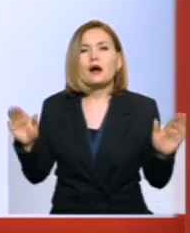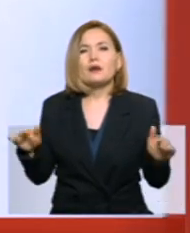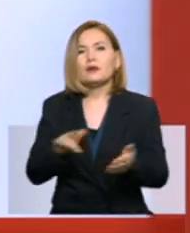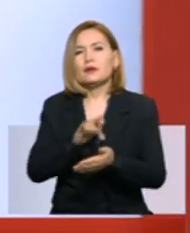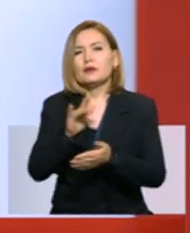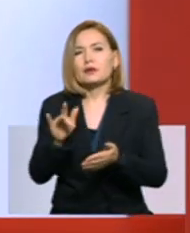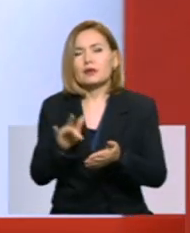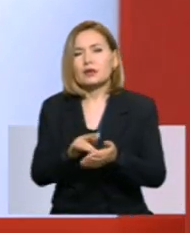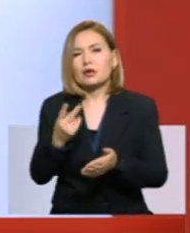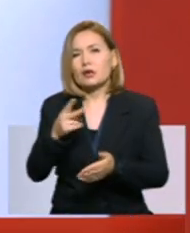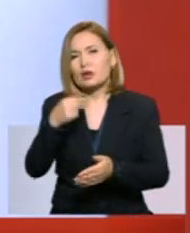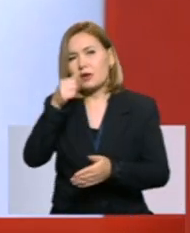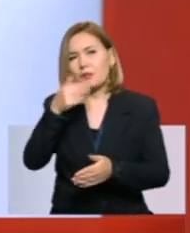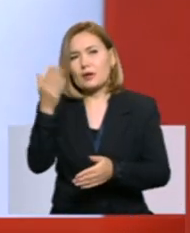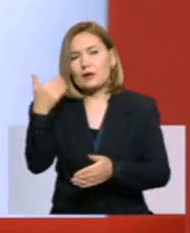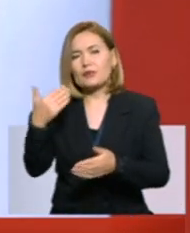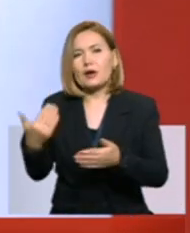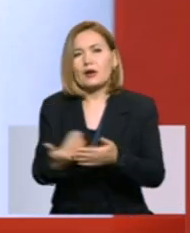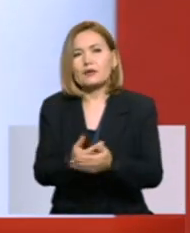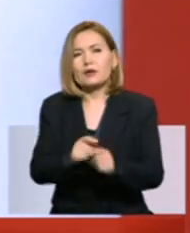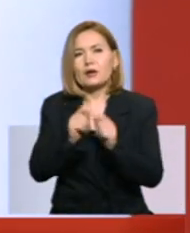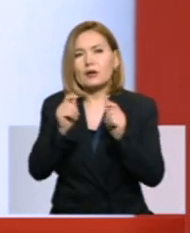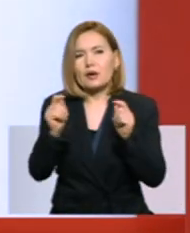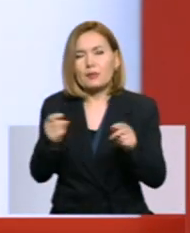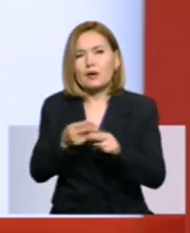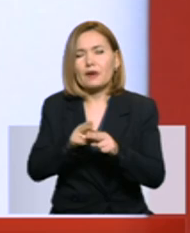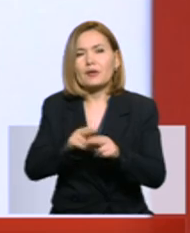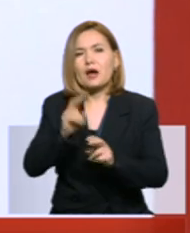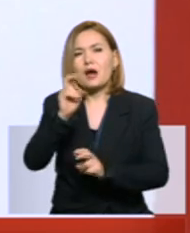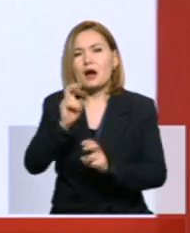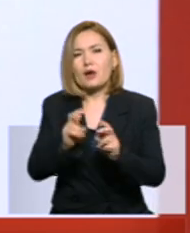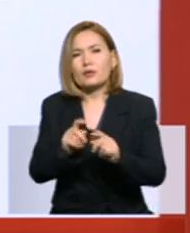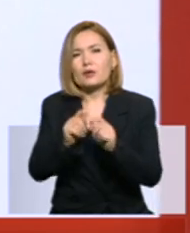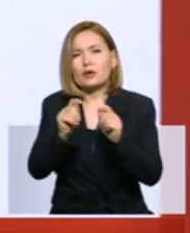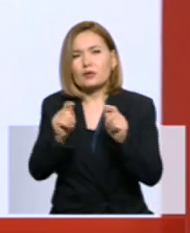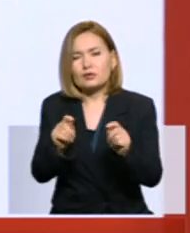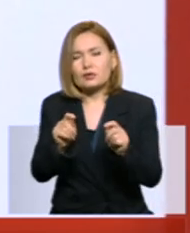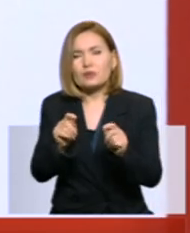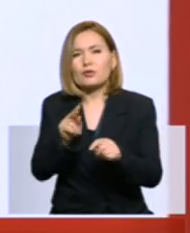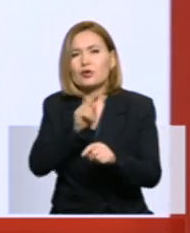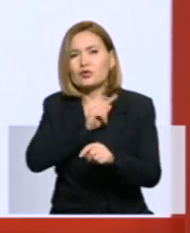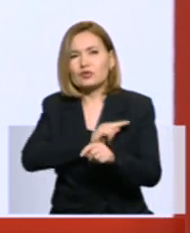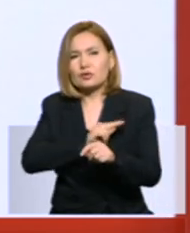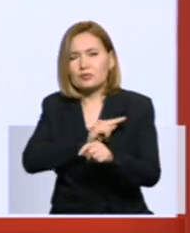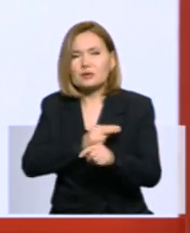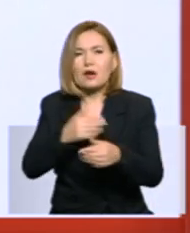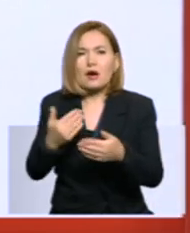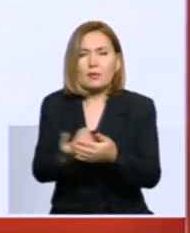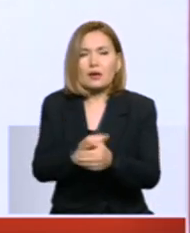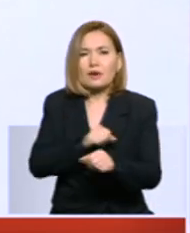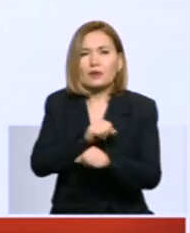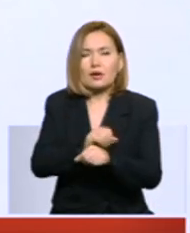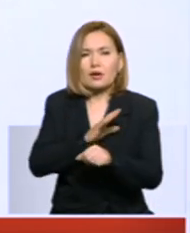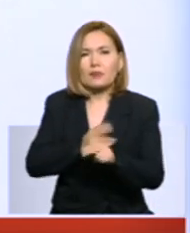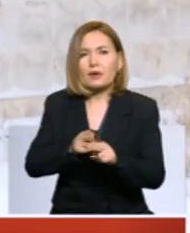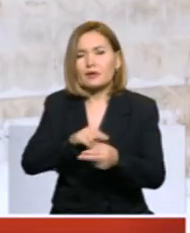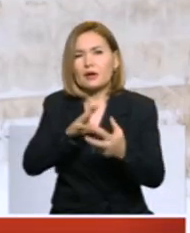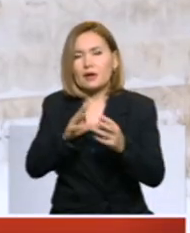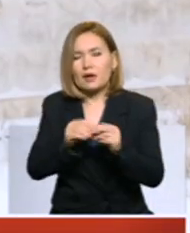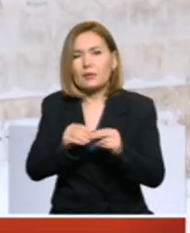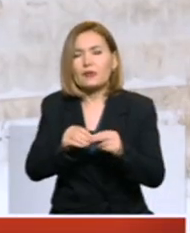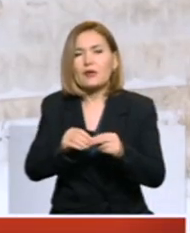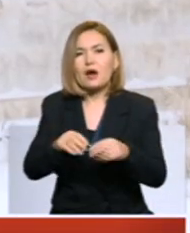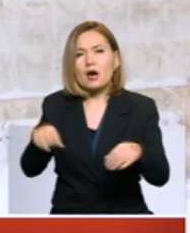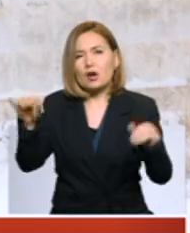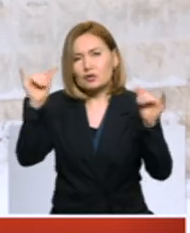Арқалы қаласында 2 жыл бұрын қайта жан біткен тереуеңдеу зауытының жұмысы тағы тоқтап қалды. Осы кәсіпорынға шикізат дайындайтын тері қабылдау орны